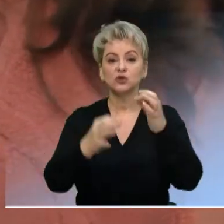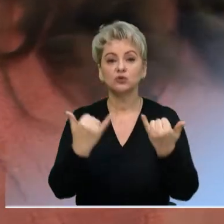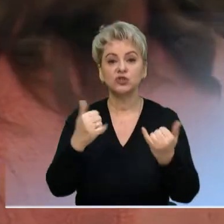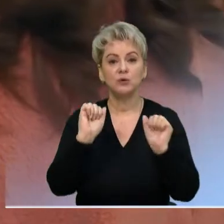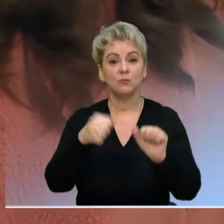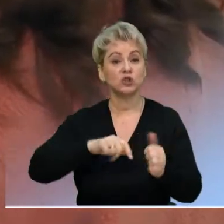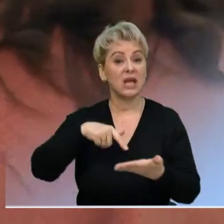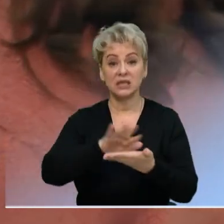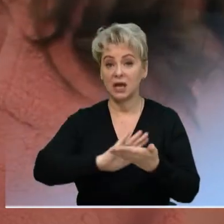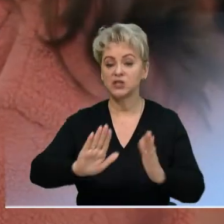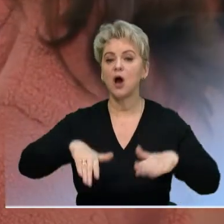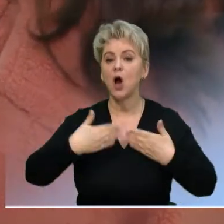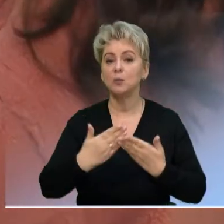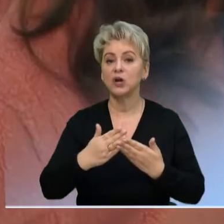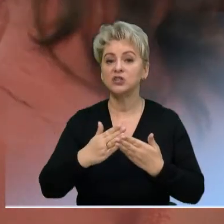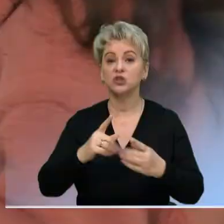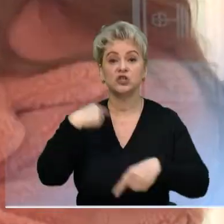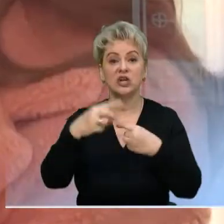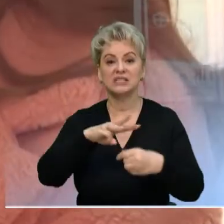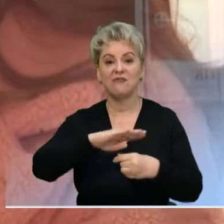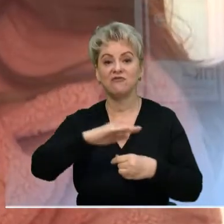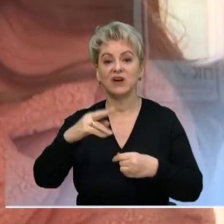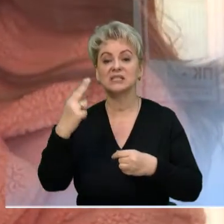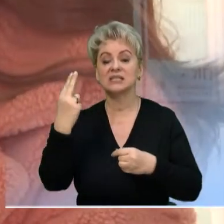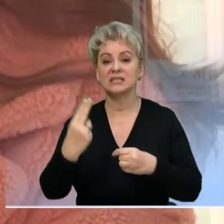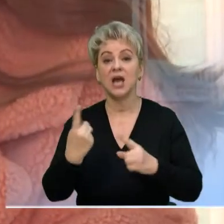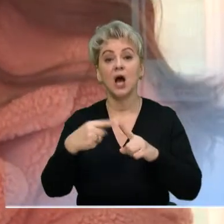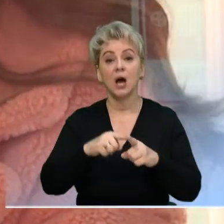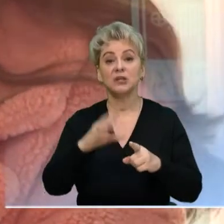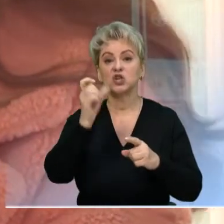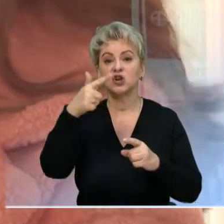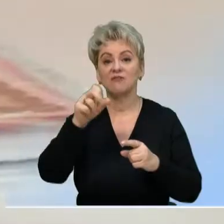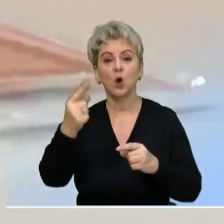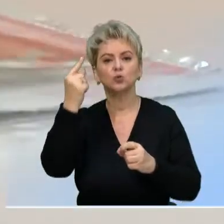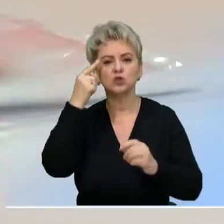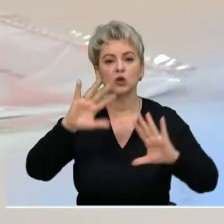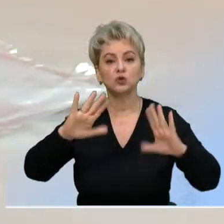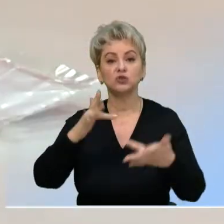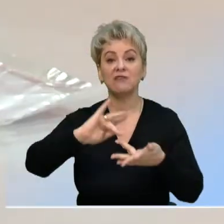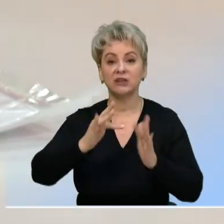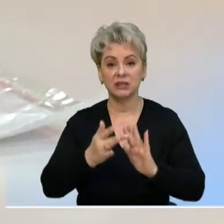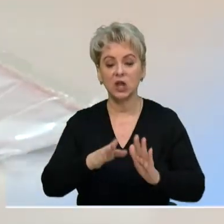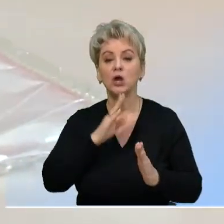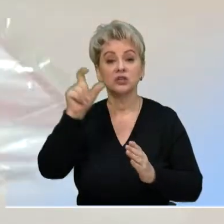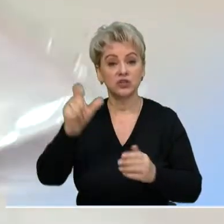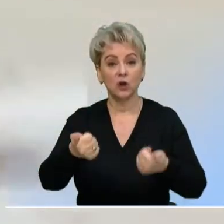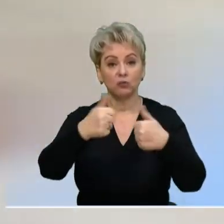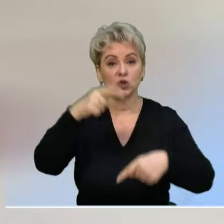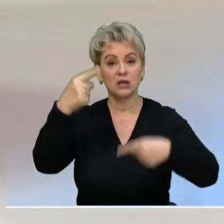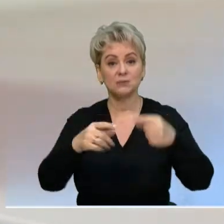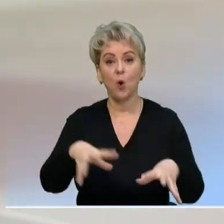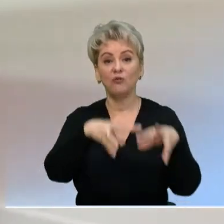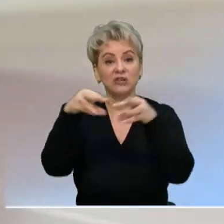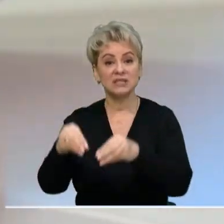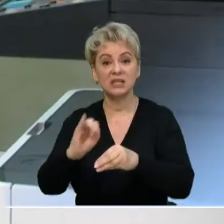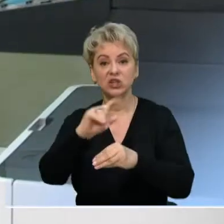теперь можно не ходить, а обратиться в него через МФЦ. Об этом Евгения Шаврак узнала случайно, в интернете. Девушка оформляет спор о